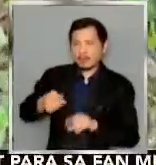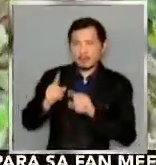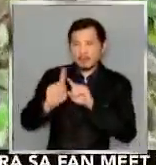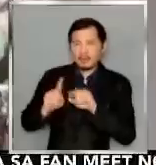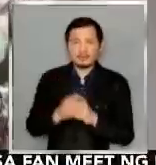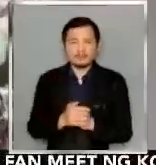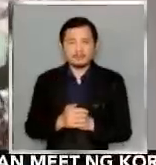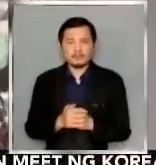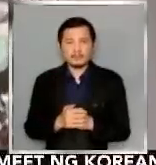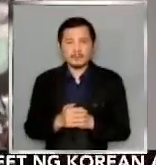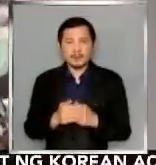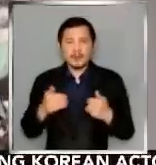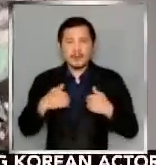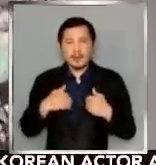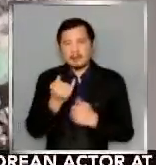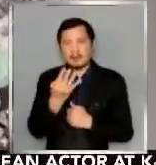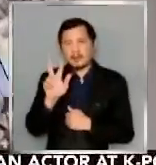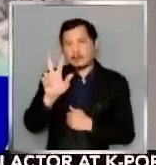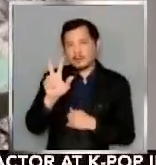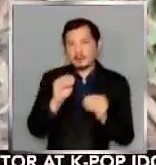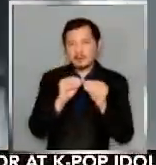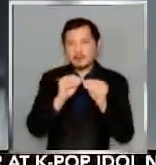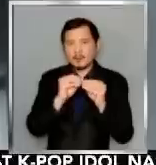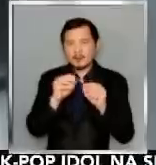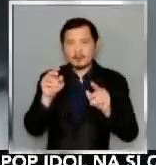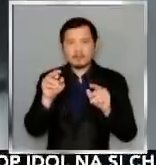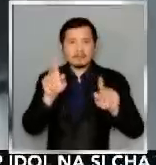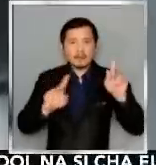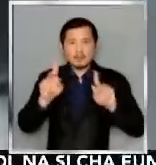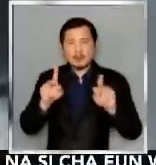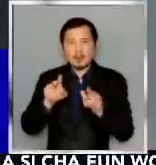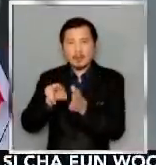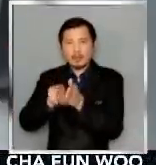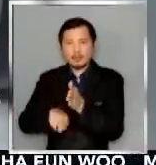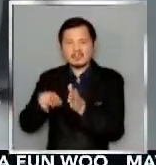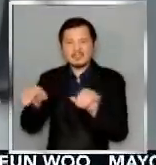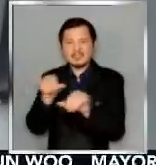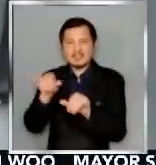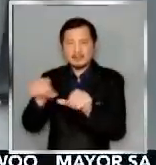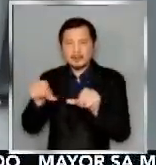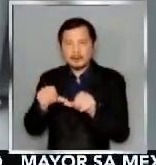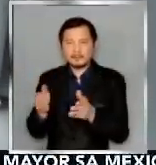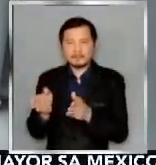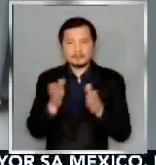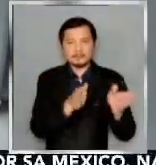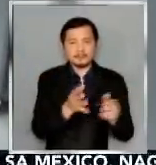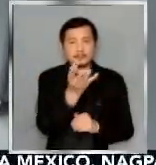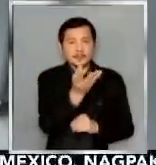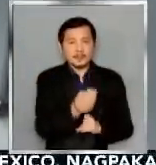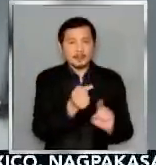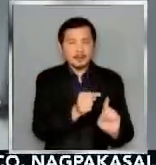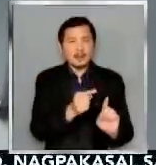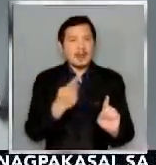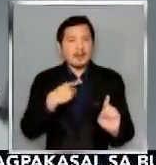ng sindikato ang posibleng inilibing din sa lugar. Patay ang isang lalaki sa Lipa, Batangas matapos umanong saksakin ang sariling